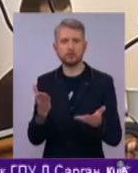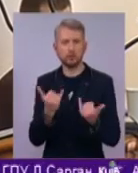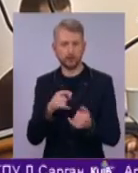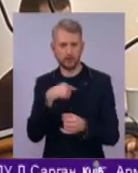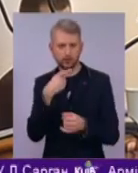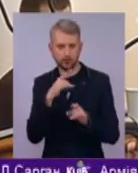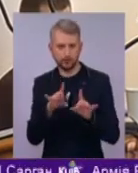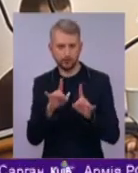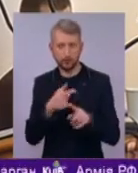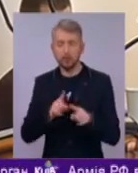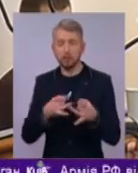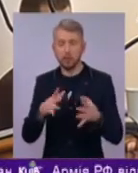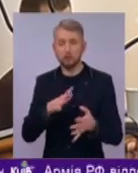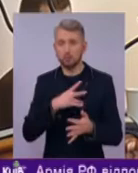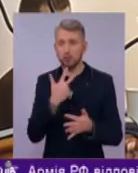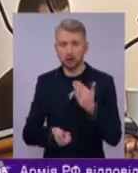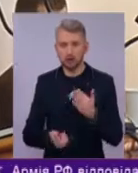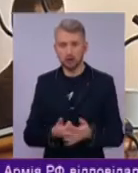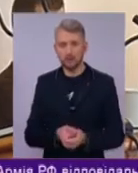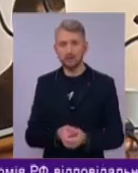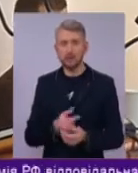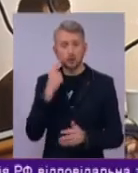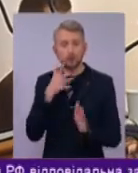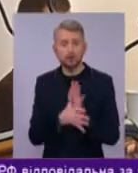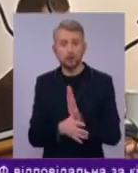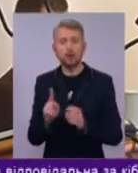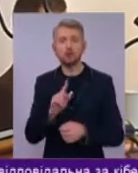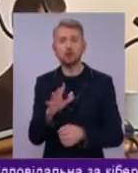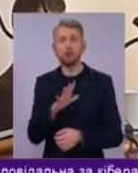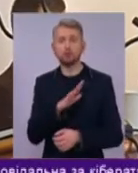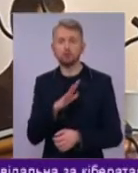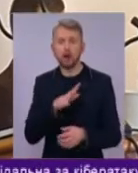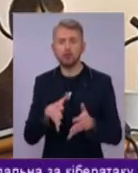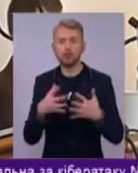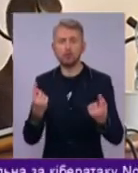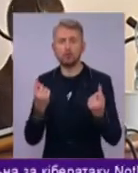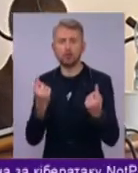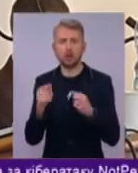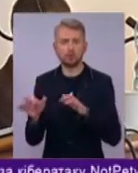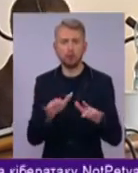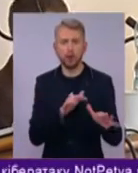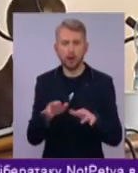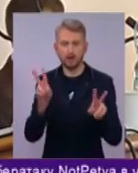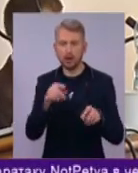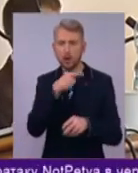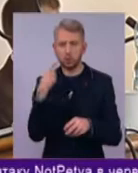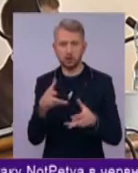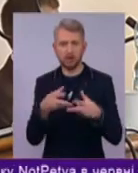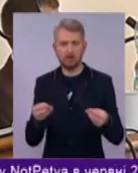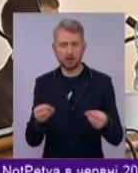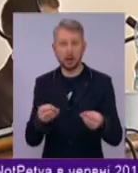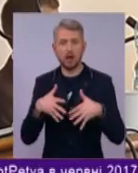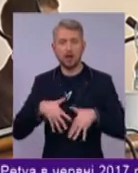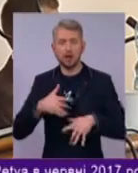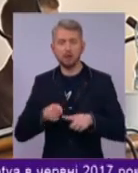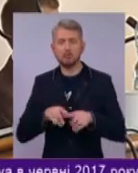мова. Це просто була поразка. Ви зрозумієте, що була широкомасштабна операція «Руська весна». Крим – це